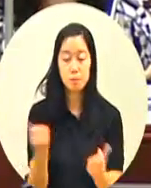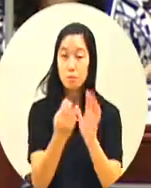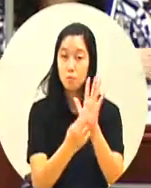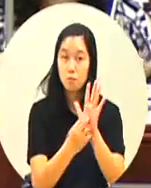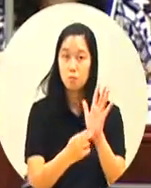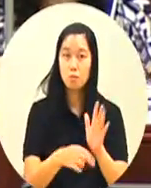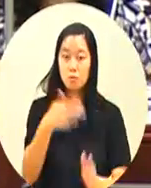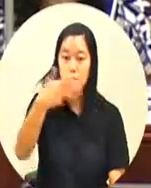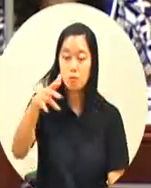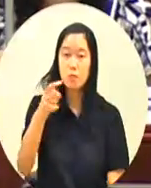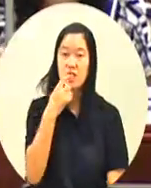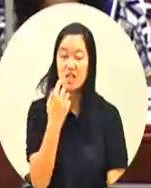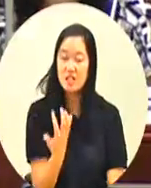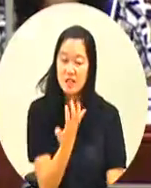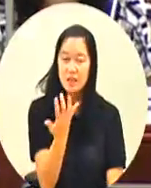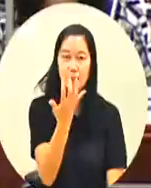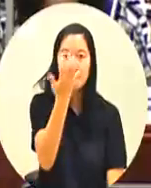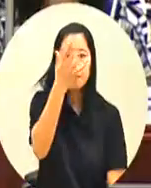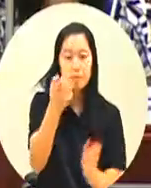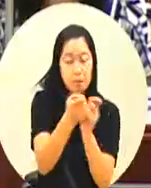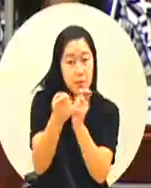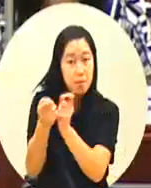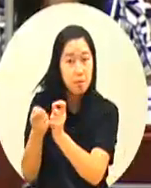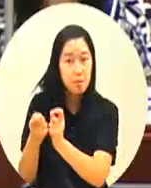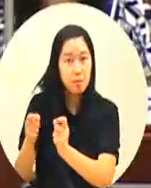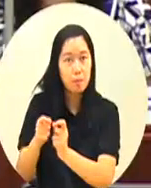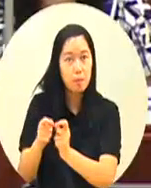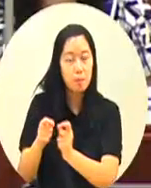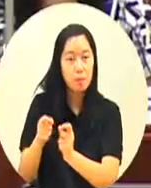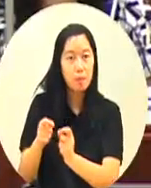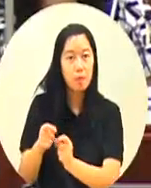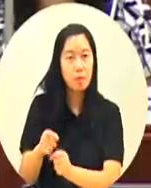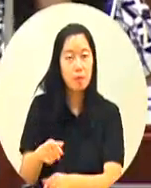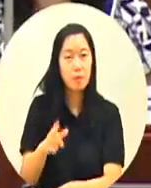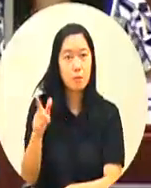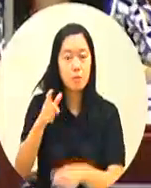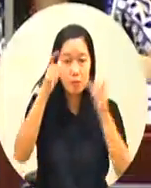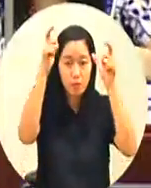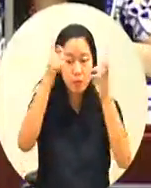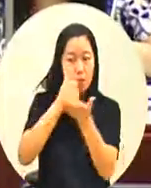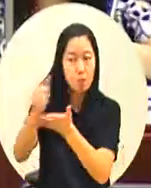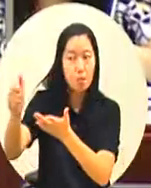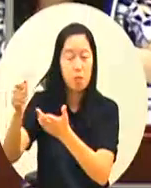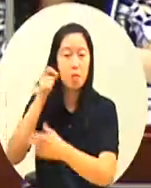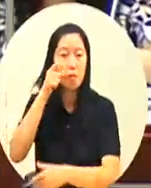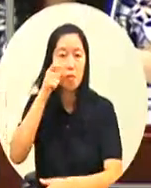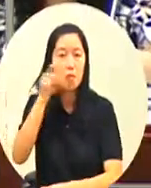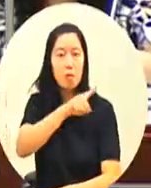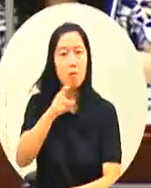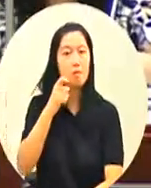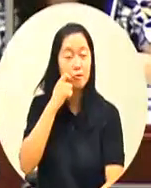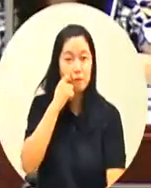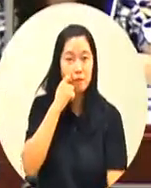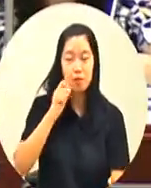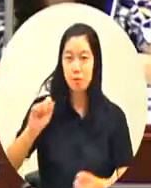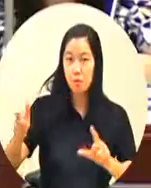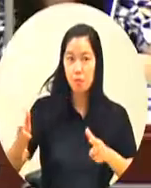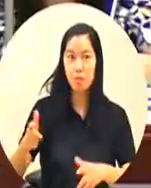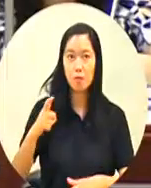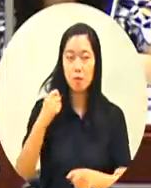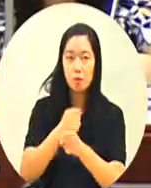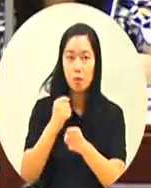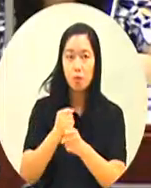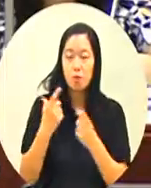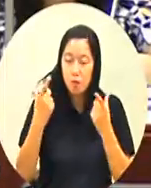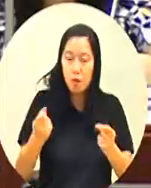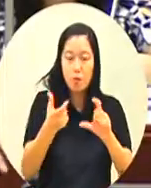气就有就近性，它一定要在附近，否则水蒸气不可能从高雄送到台南去，不可能。好，所以类似这种东西，它一定要有个园区